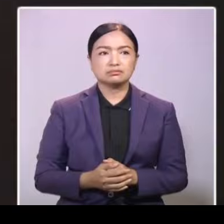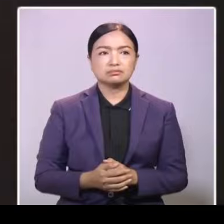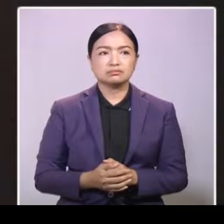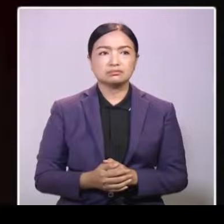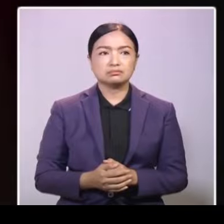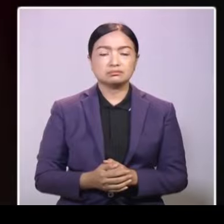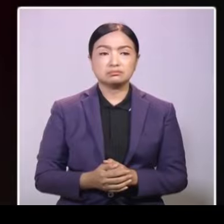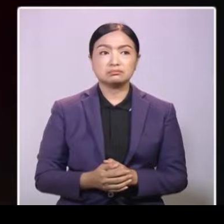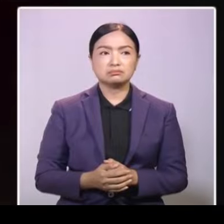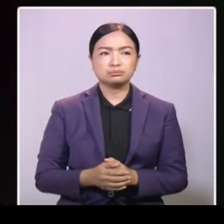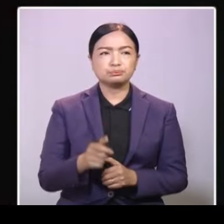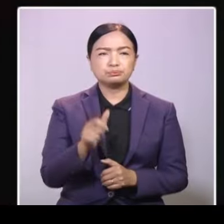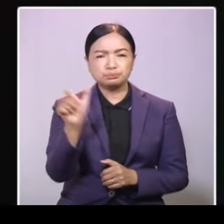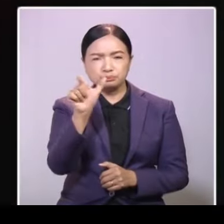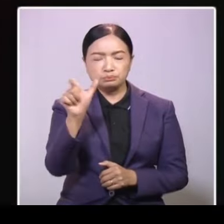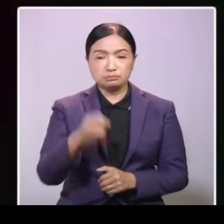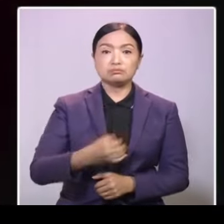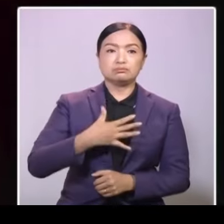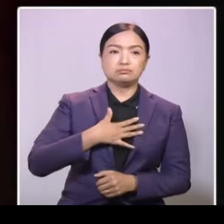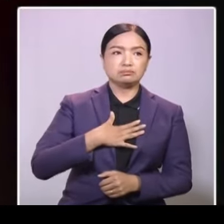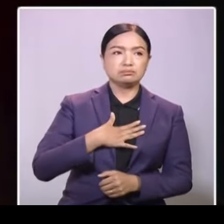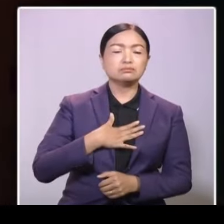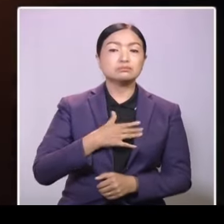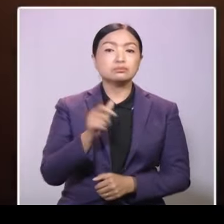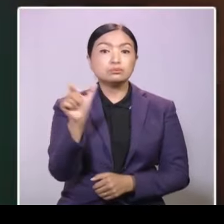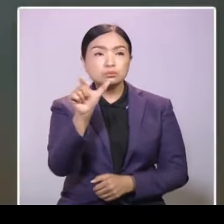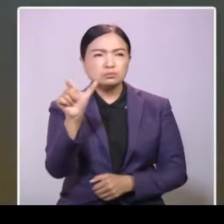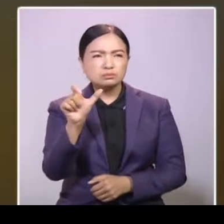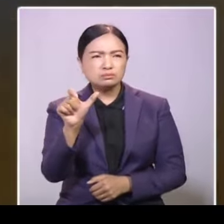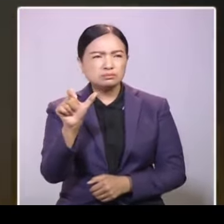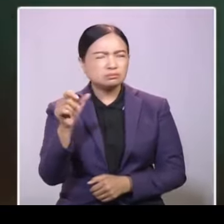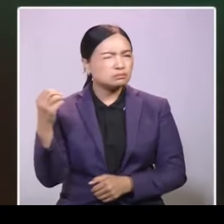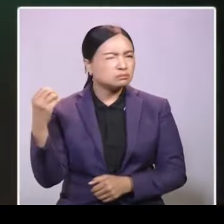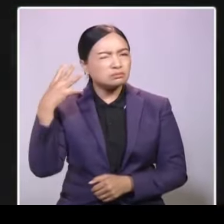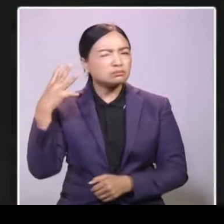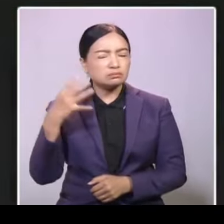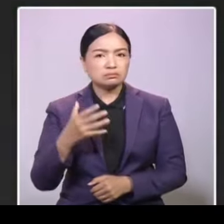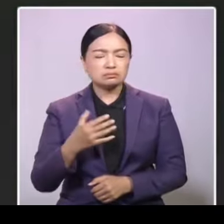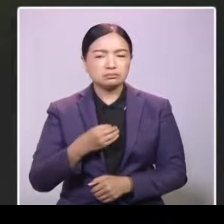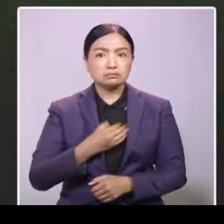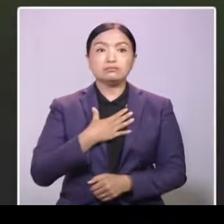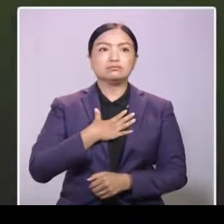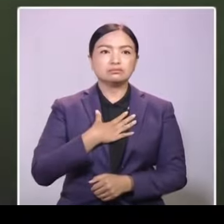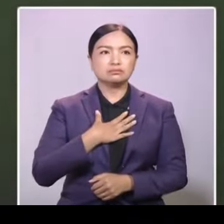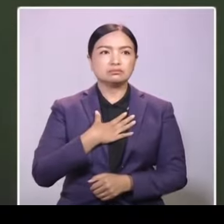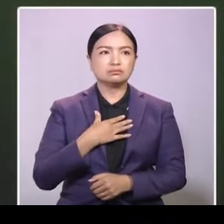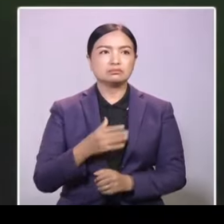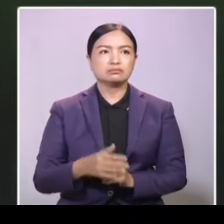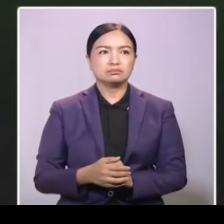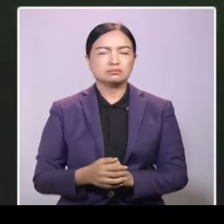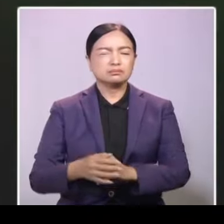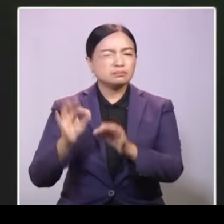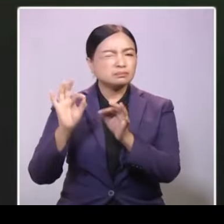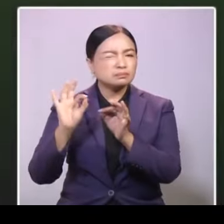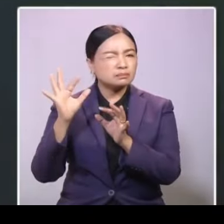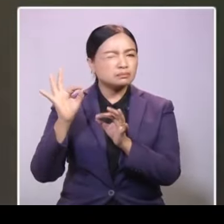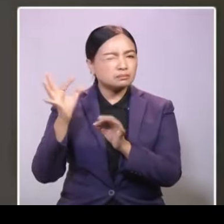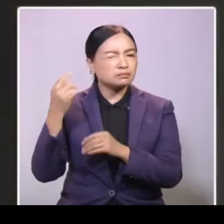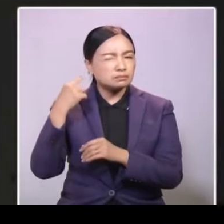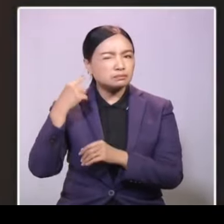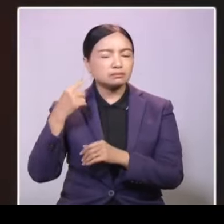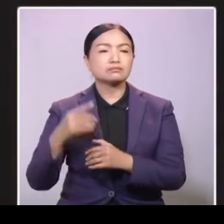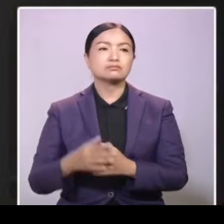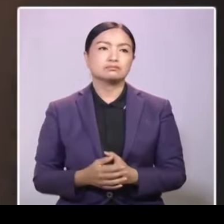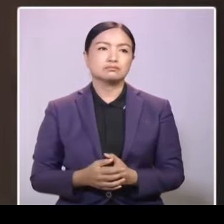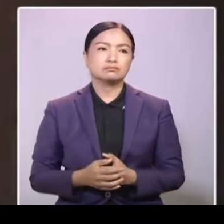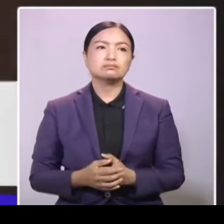นี่ค่ะคนถ่ายคลิปเขายังตกใจเพราะว่าในช่วงที่ถ่ายเนี่ยมันเหมือนมีเสียงใช่ไหมคะ ใช่ เป็นเสียงแบบแป๊บแป๊บเหมือนเสียงระเบิดแป๊บแป๊บเนี่ยค่ะ